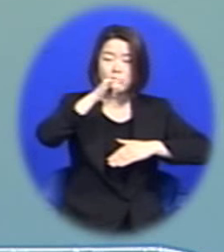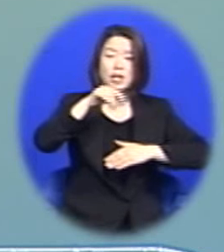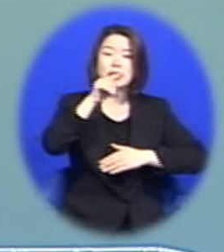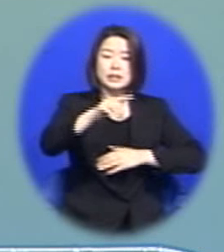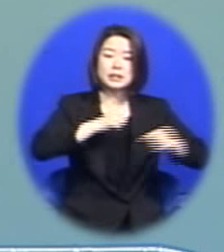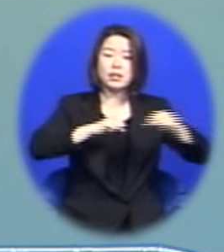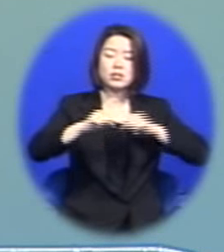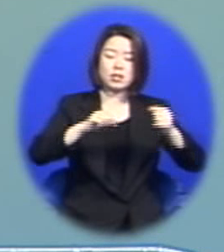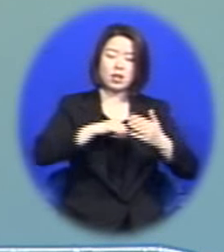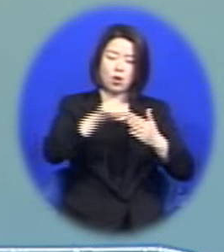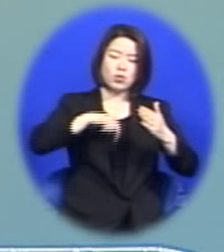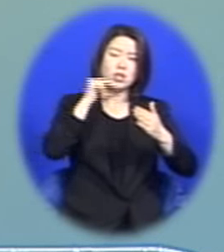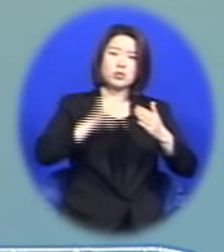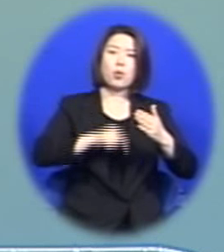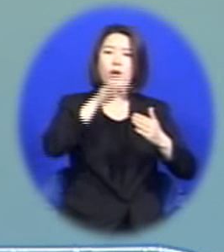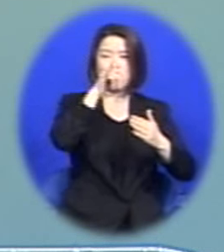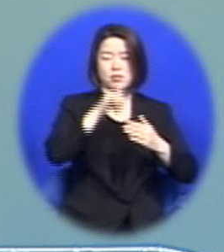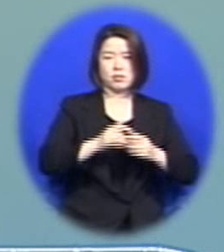있어요